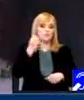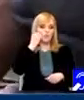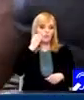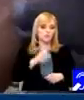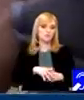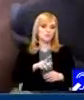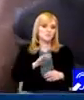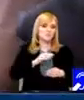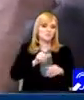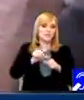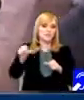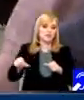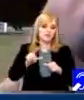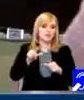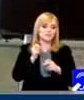expulzarea